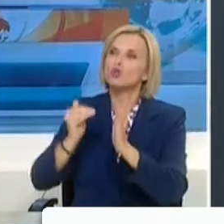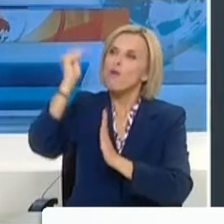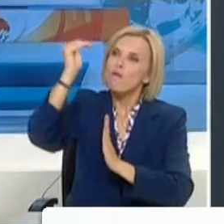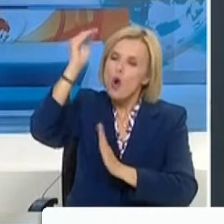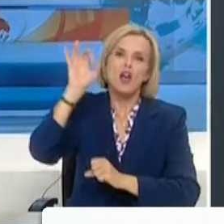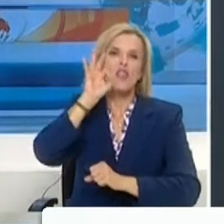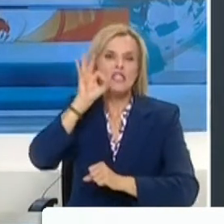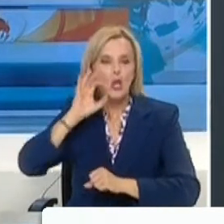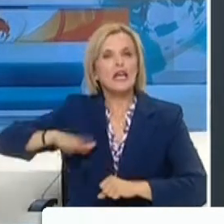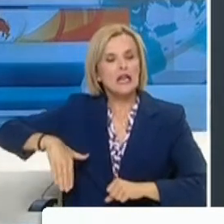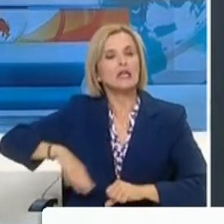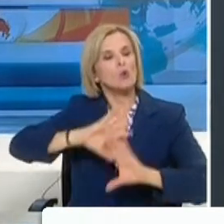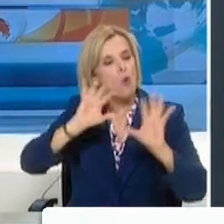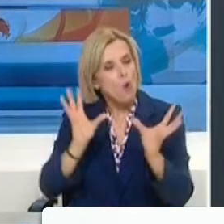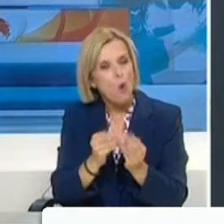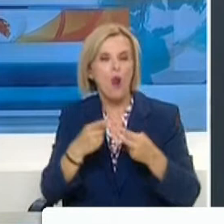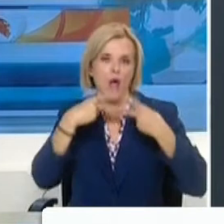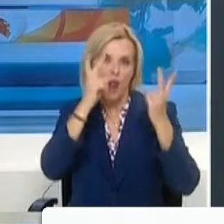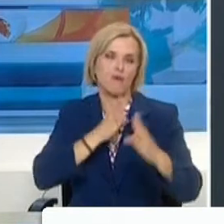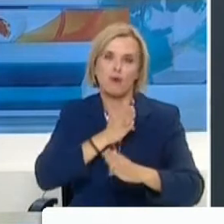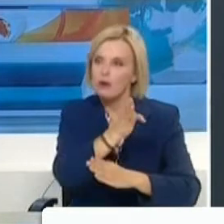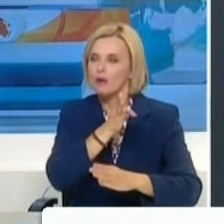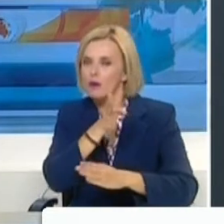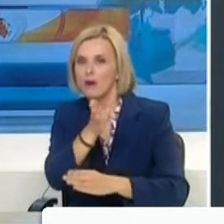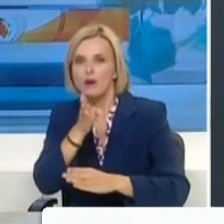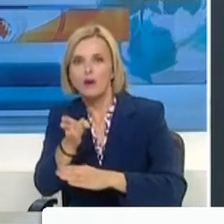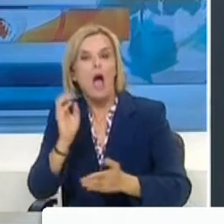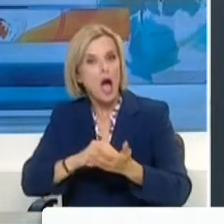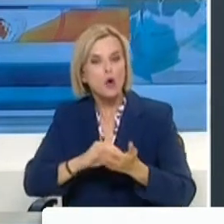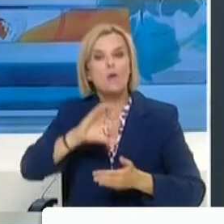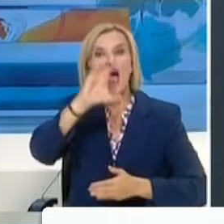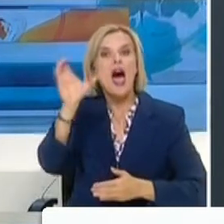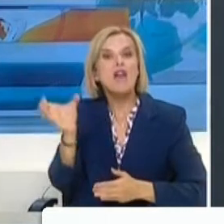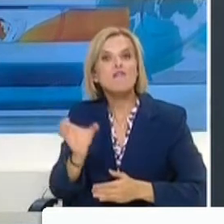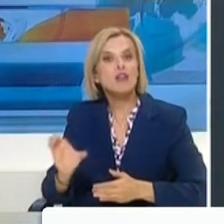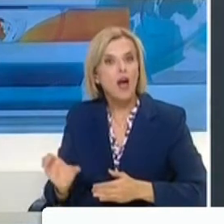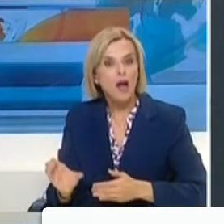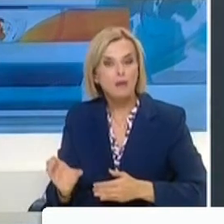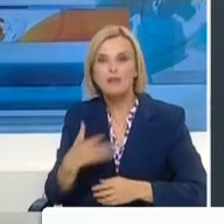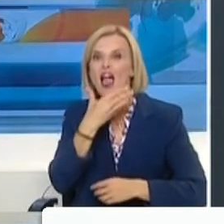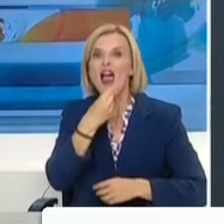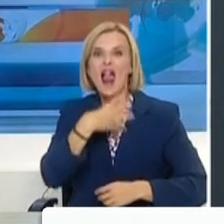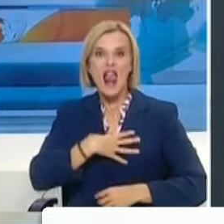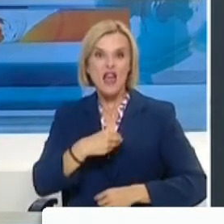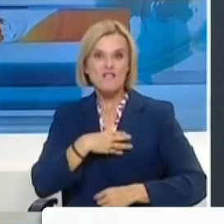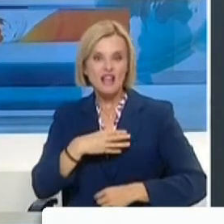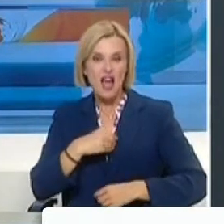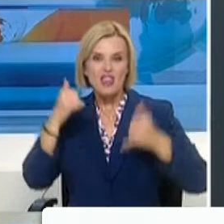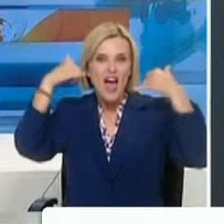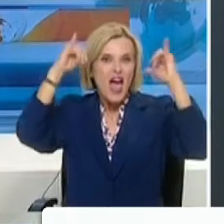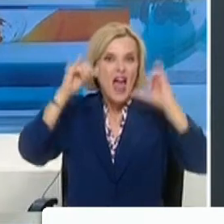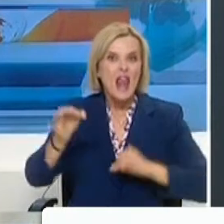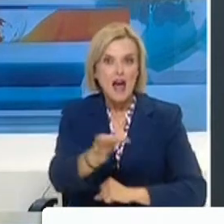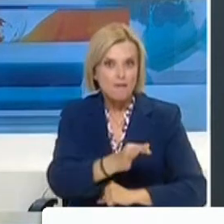Επειδή υπάρχουν σχετικά ερωτήματα, να διευκρινίσουμε ότι επιτρέπεται και η μετακίνηση στην Εύβοια. η Λευκάδα, η Ελαφώνησος ορίζονται